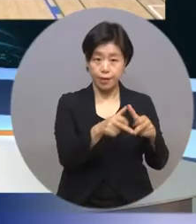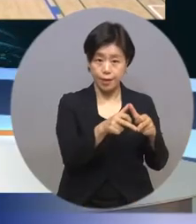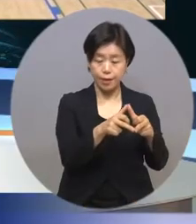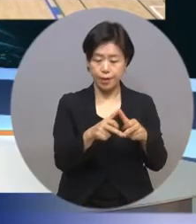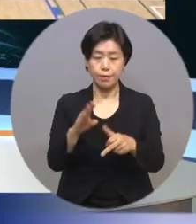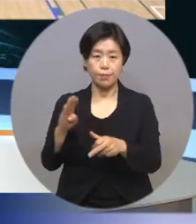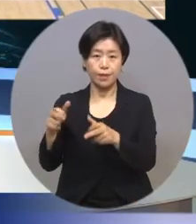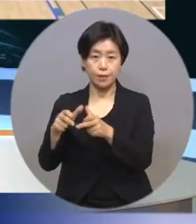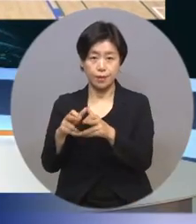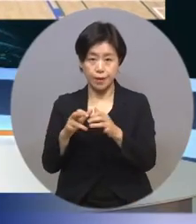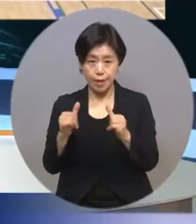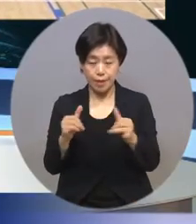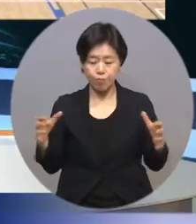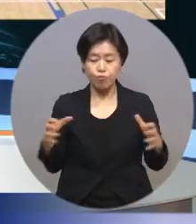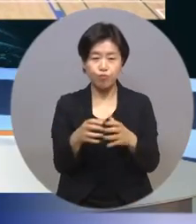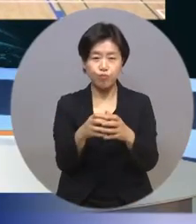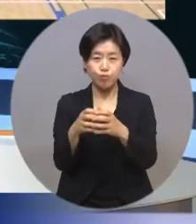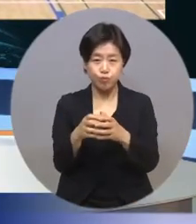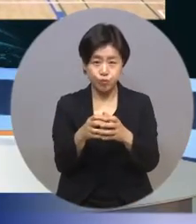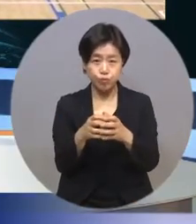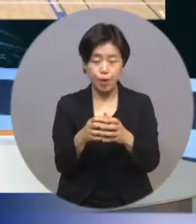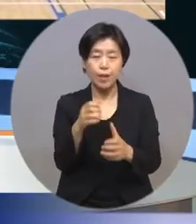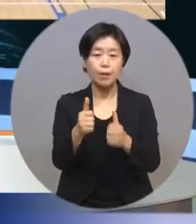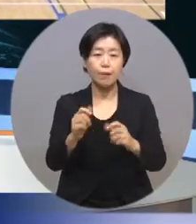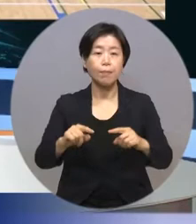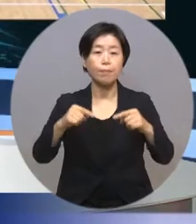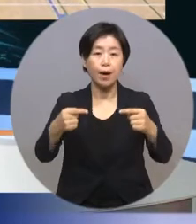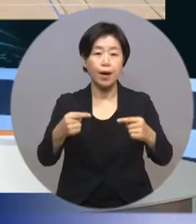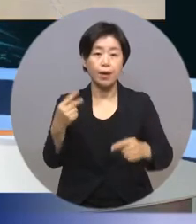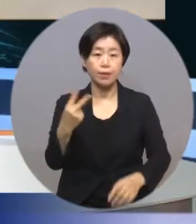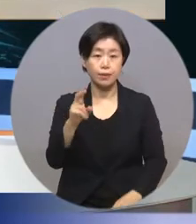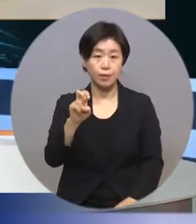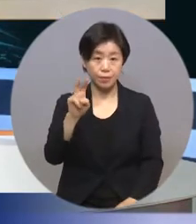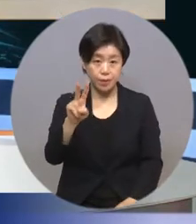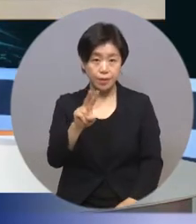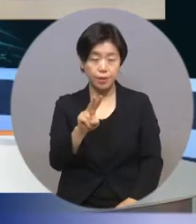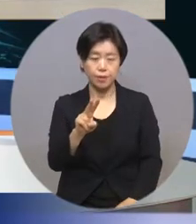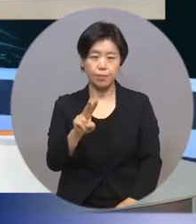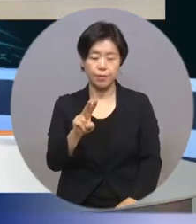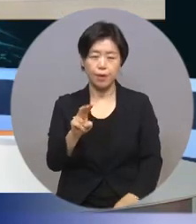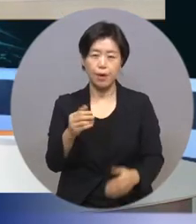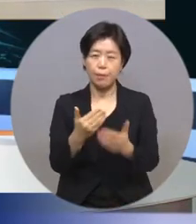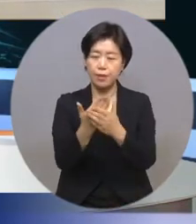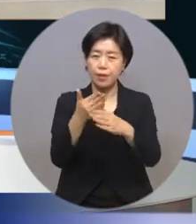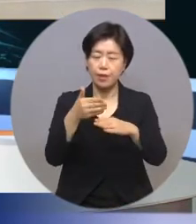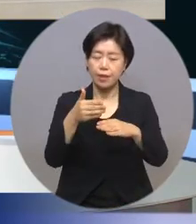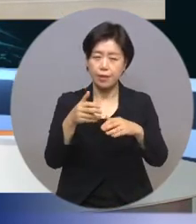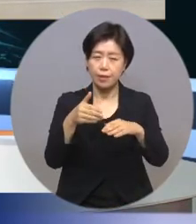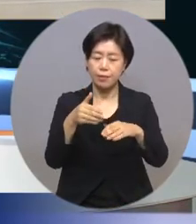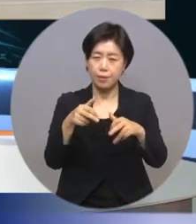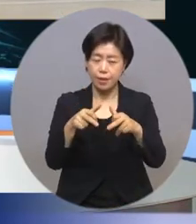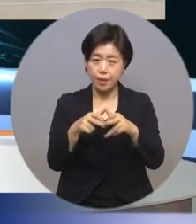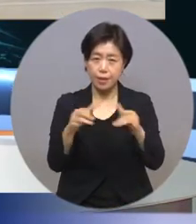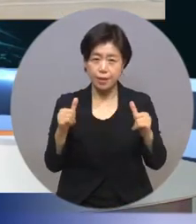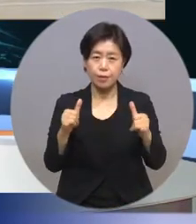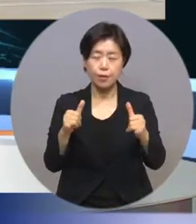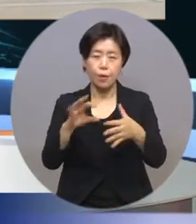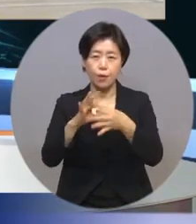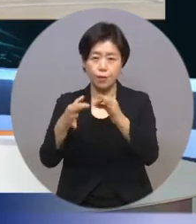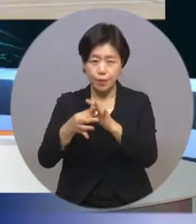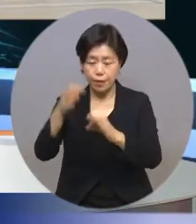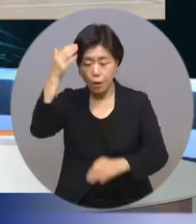장애인과 비장애인이 한 팀이 되어 경기를 나서는 2022 스페셜 올림픽 코리아 국제 통합 스포츠 대회가